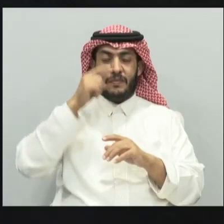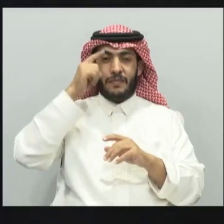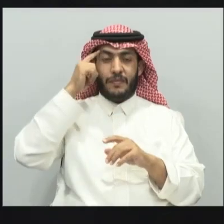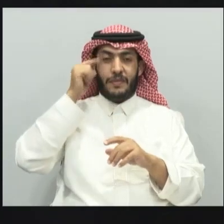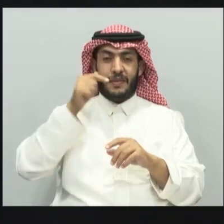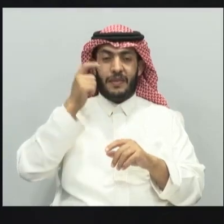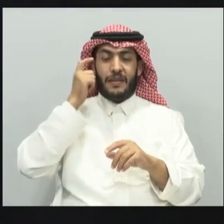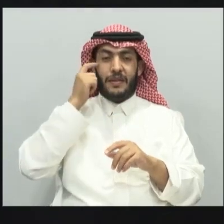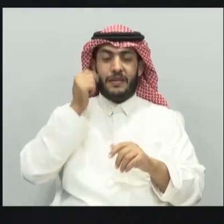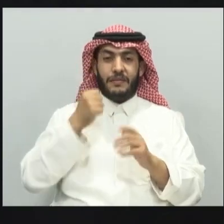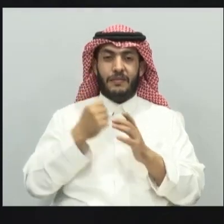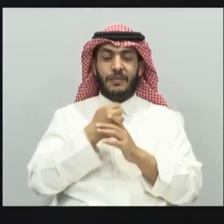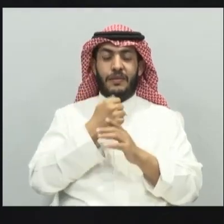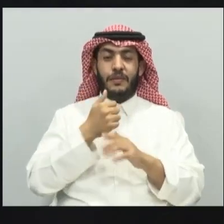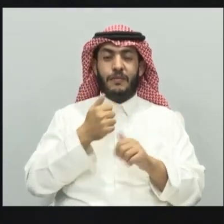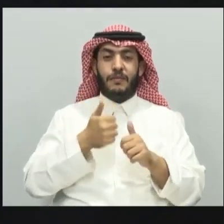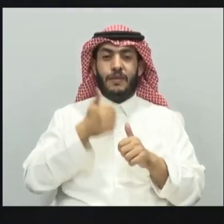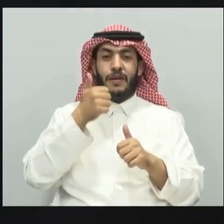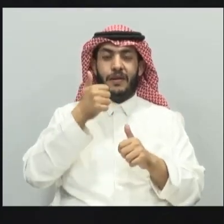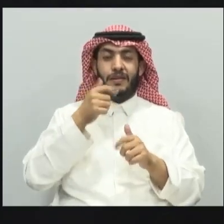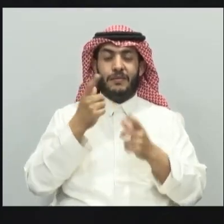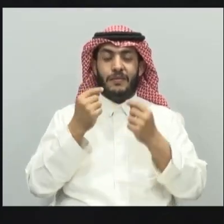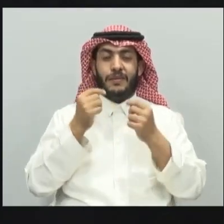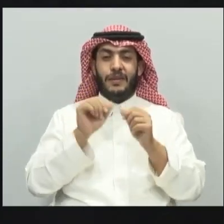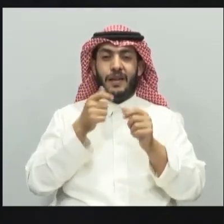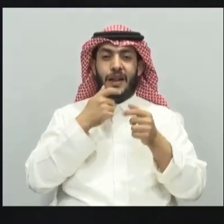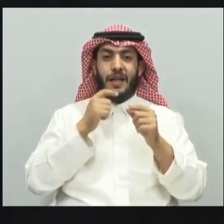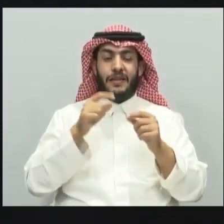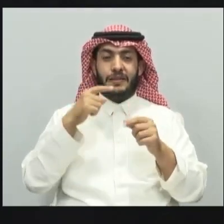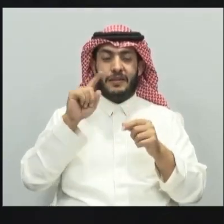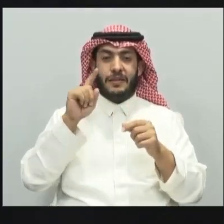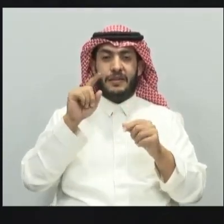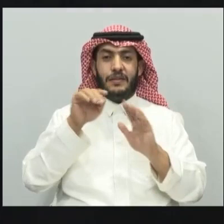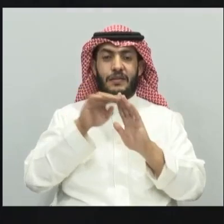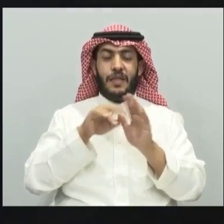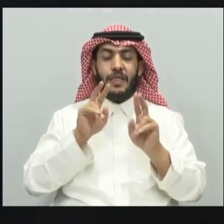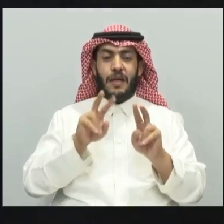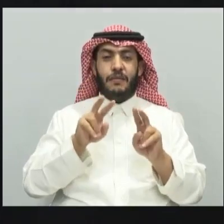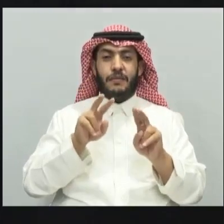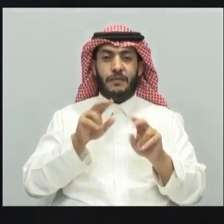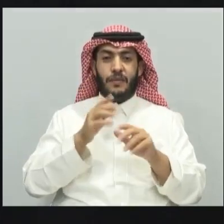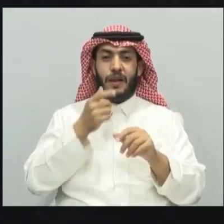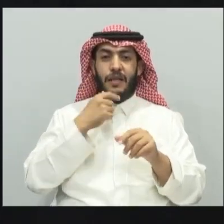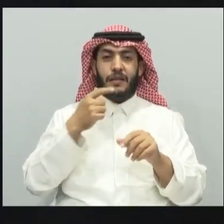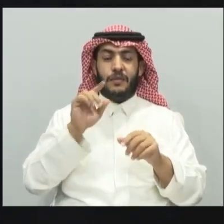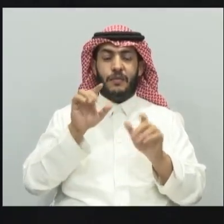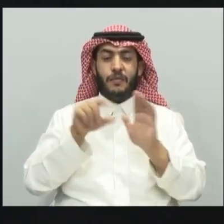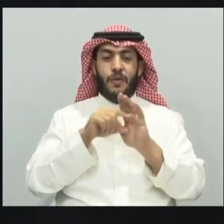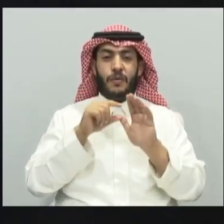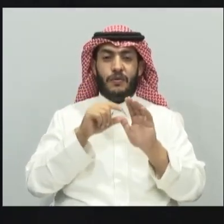عرفها واتقنها ادرك وميز بين الاحاديث الصحيحه الثابته والاحاديث